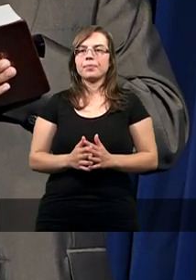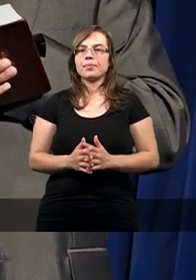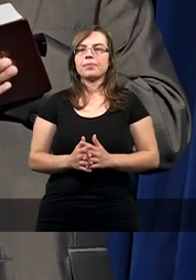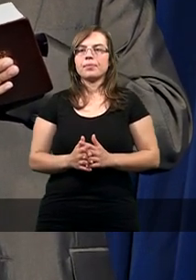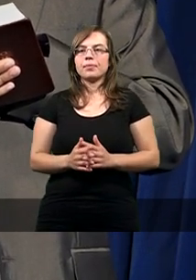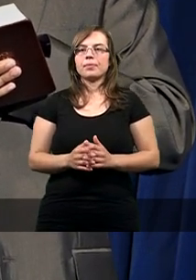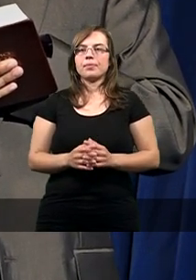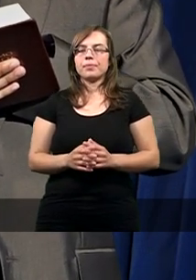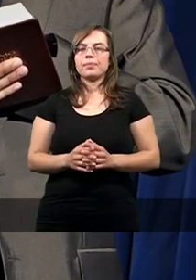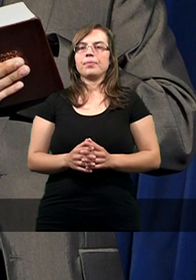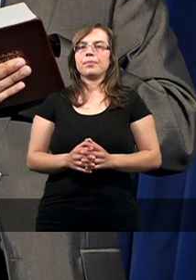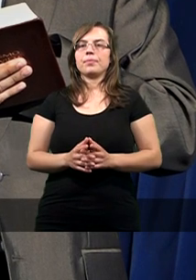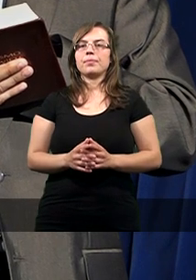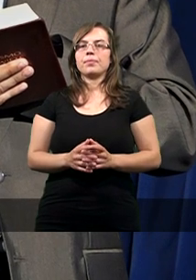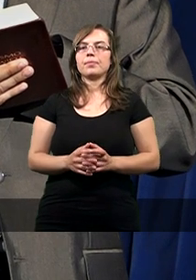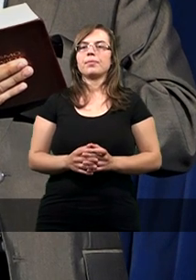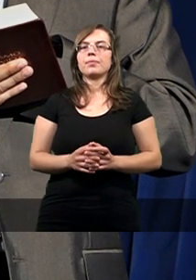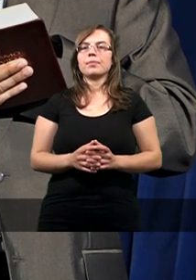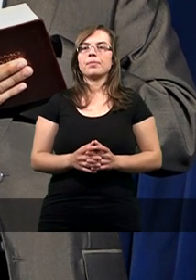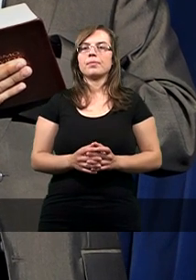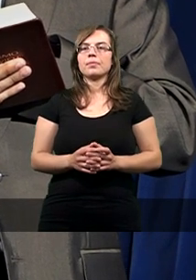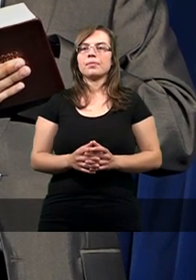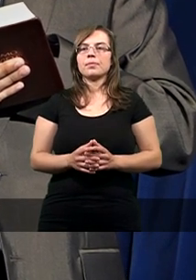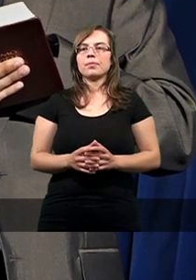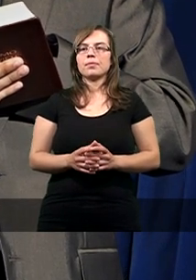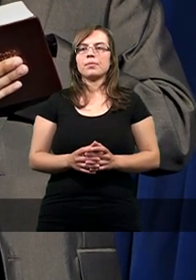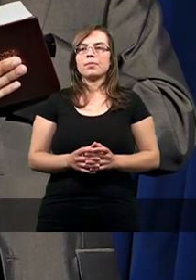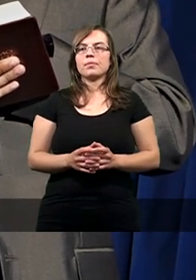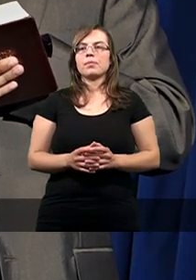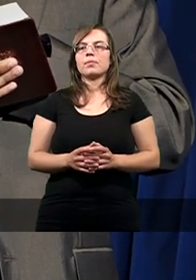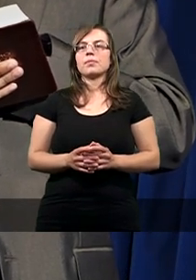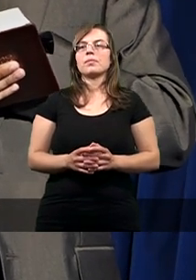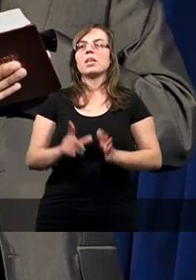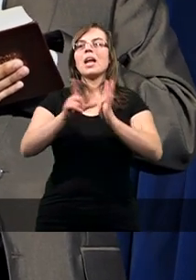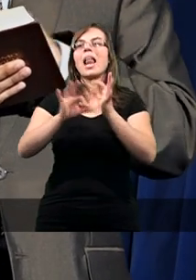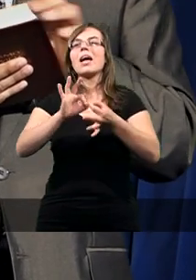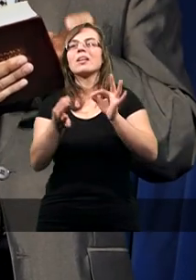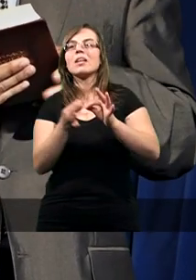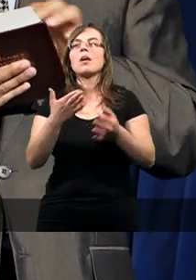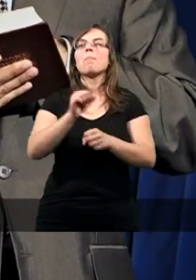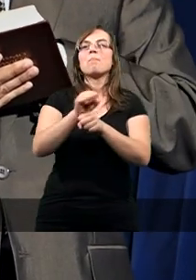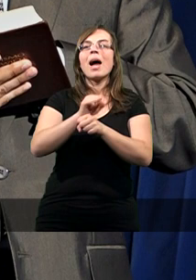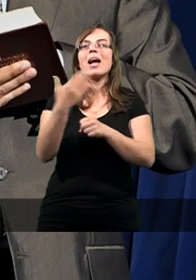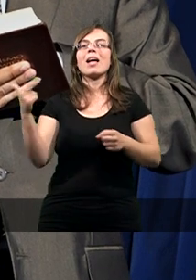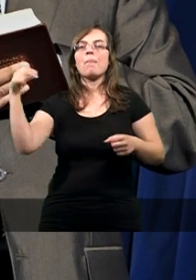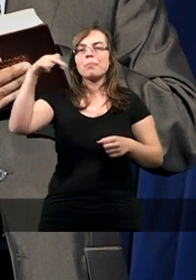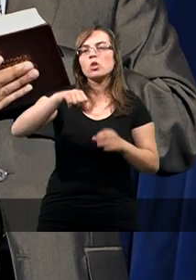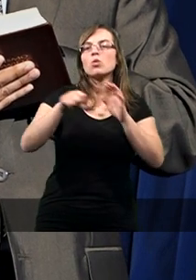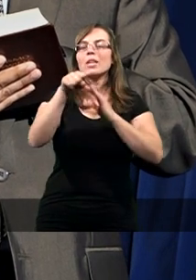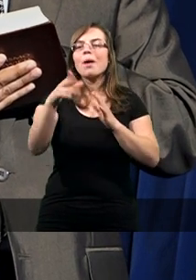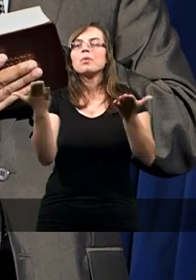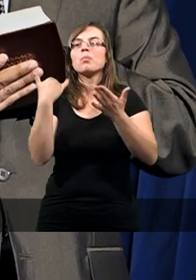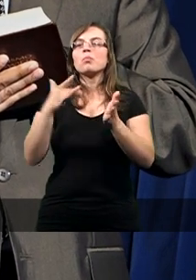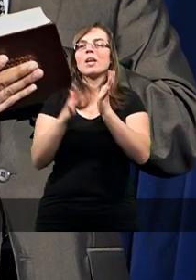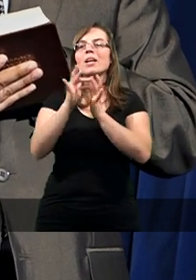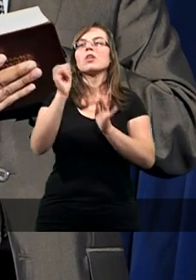feet, saying unto the Lord, if thou hadst been here, my brother would not have died. Lecz gdy Maria przyszła tam, gdzie